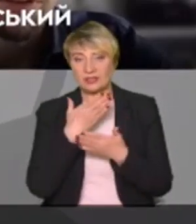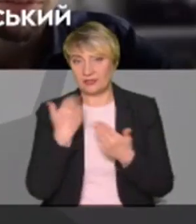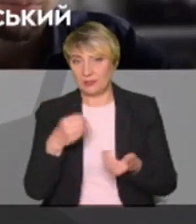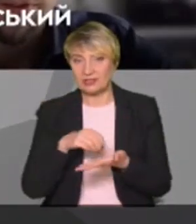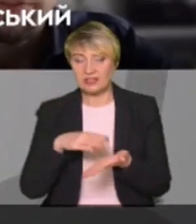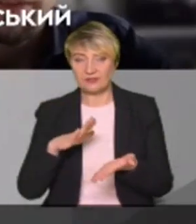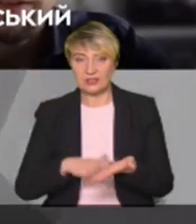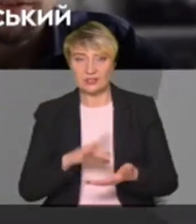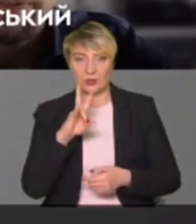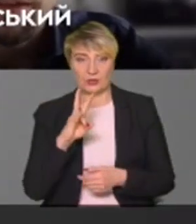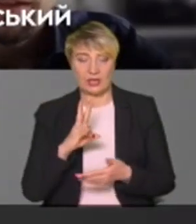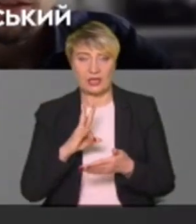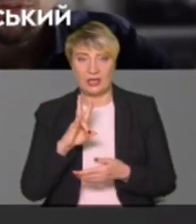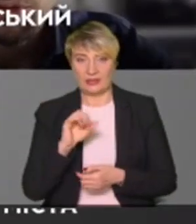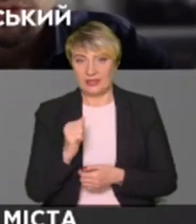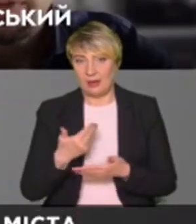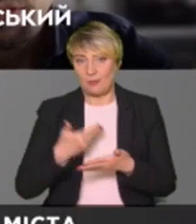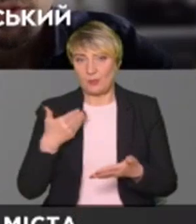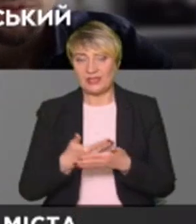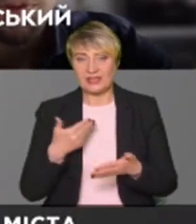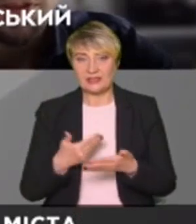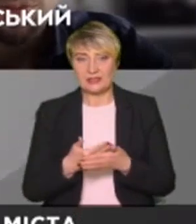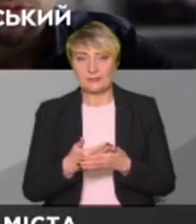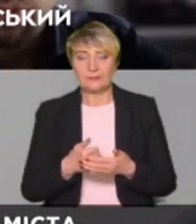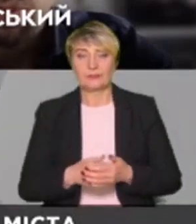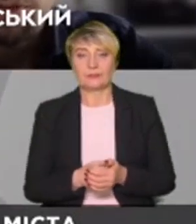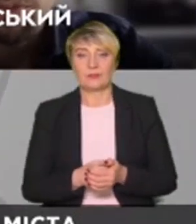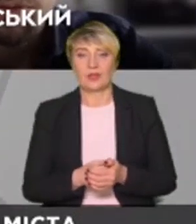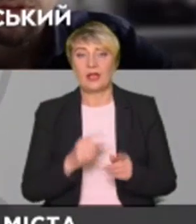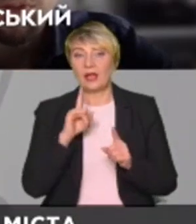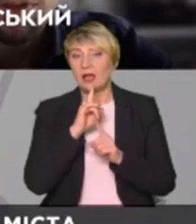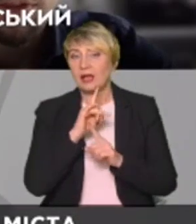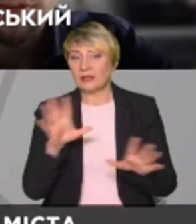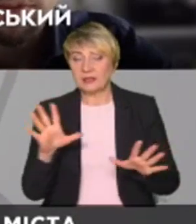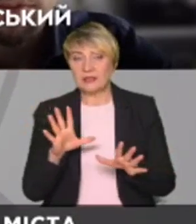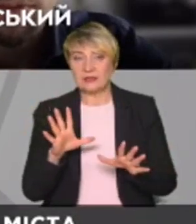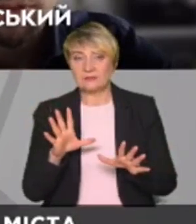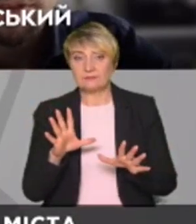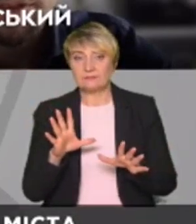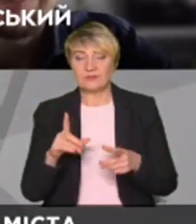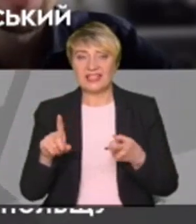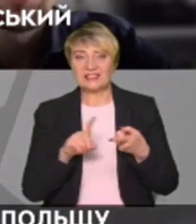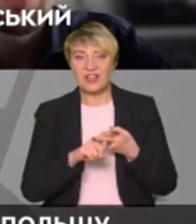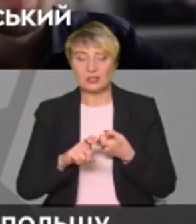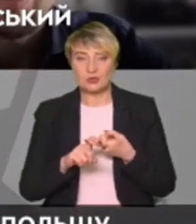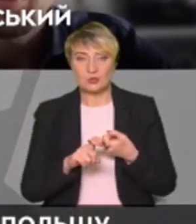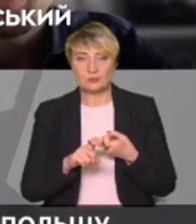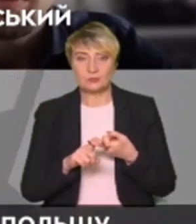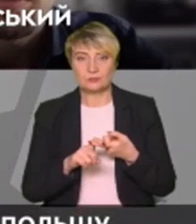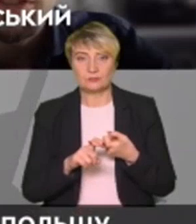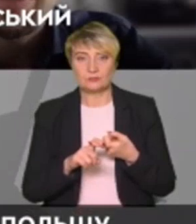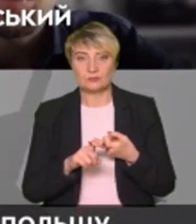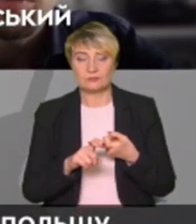на папері. Але я думаю, що насправді ні. Тобто це не буде прямого взаємозв'язку з, власне, з, скажімо так,